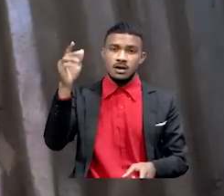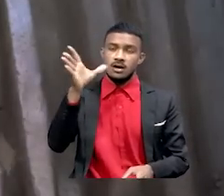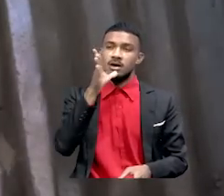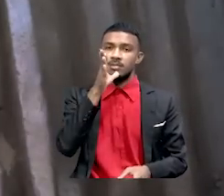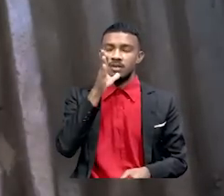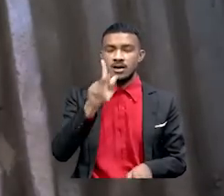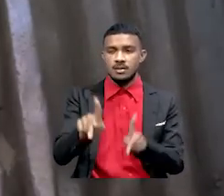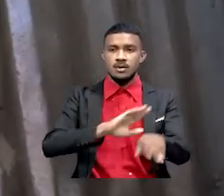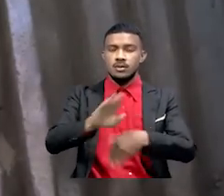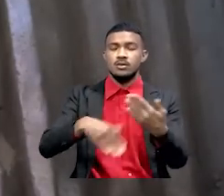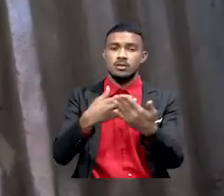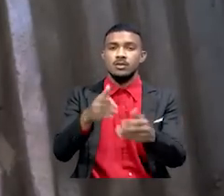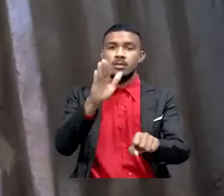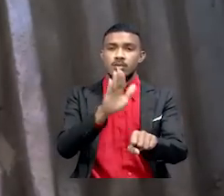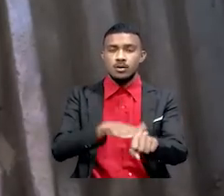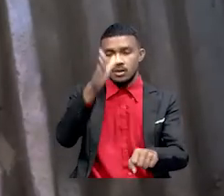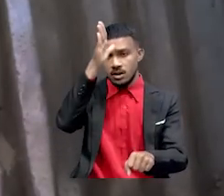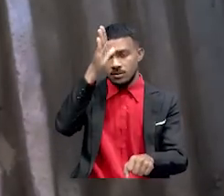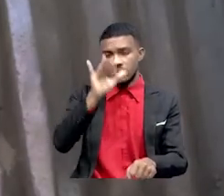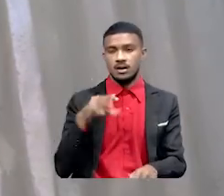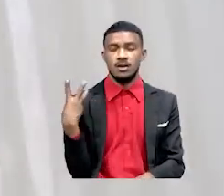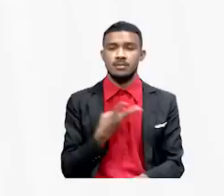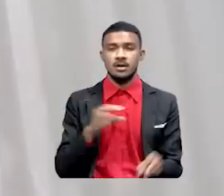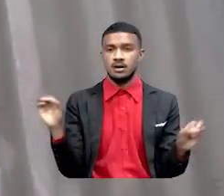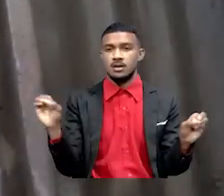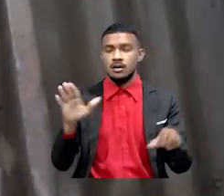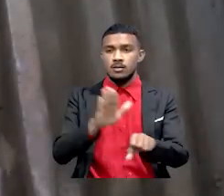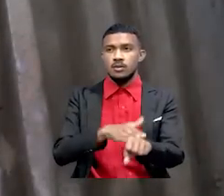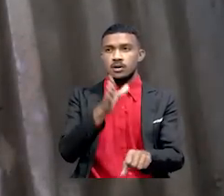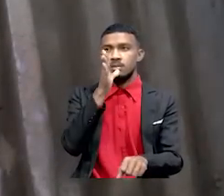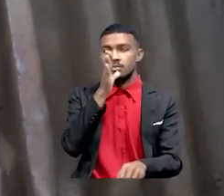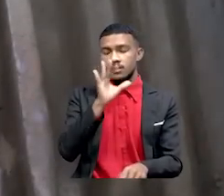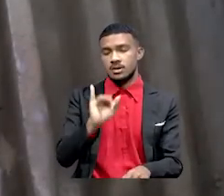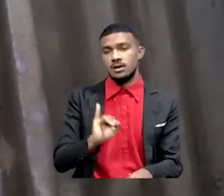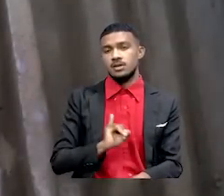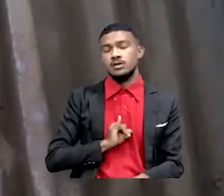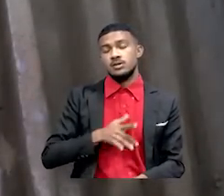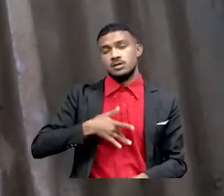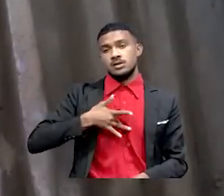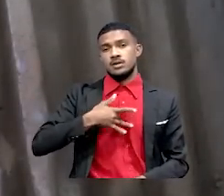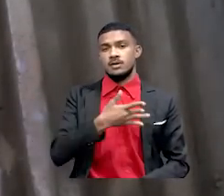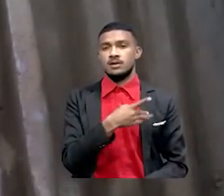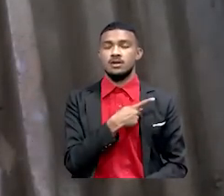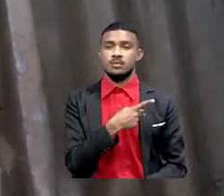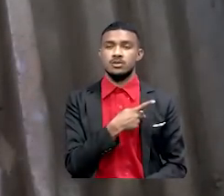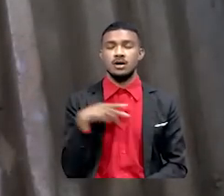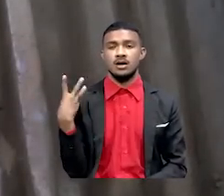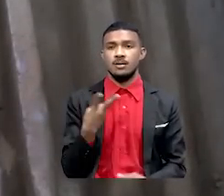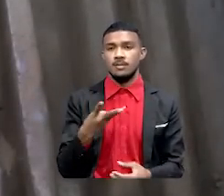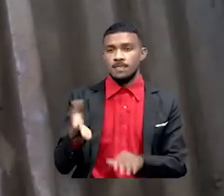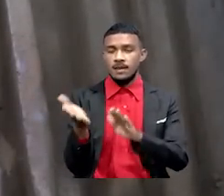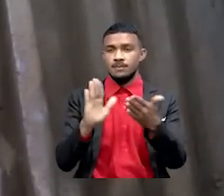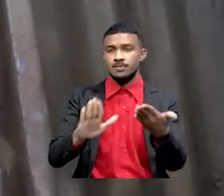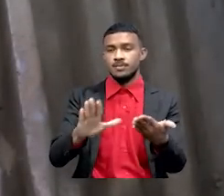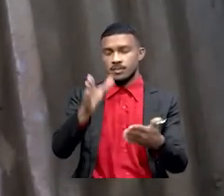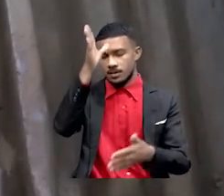hija bolo inandet. Sente lara mora. Na triste tamba pai ho sita mina in walu ho ama